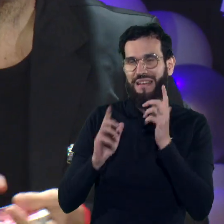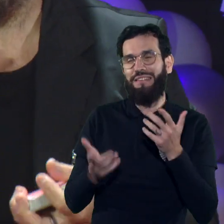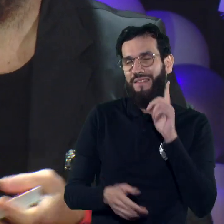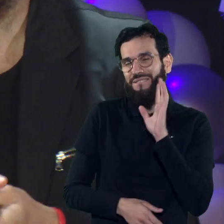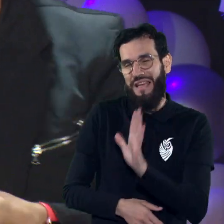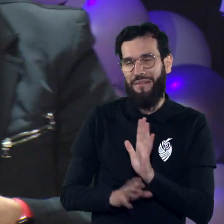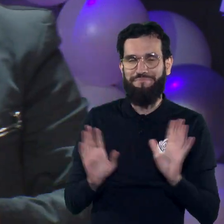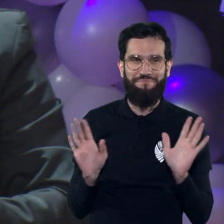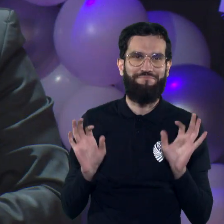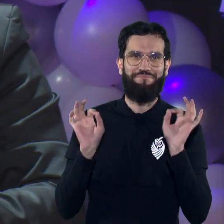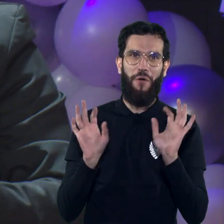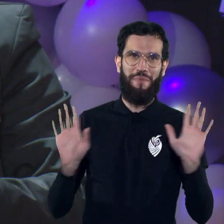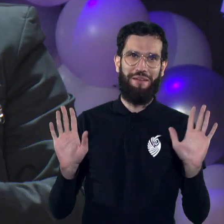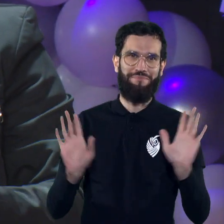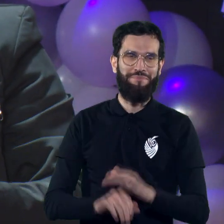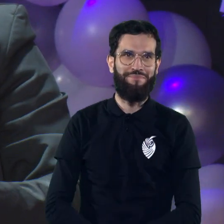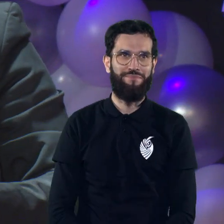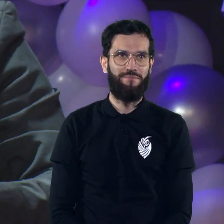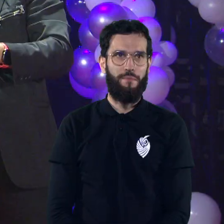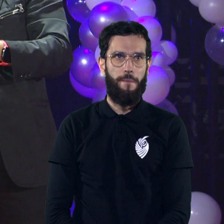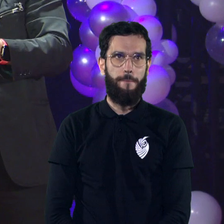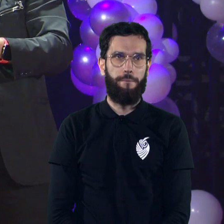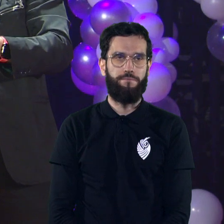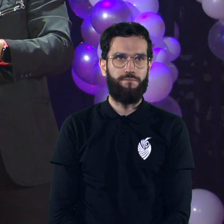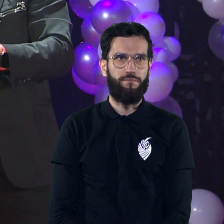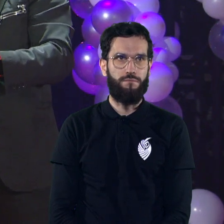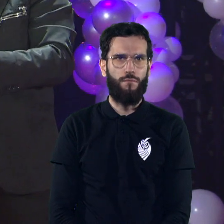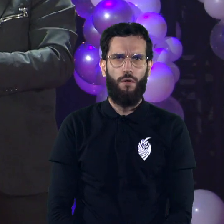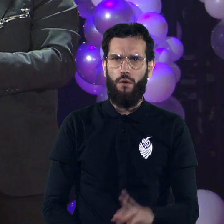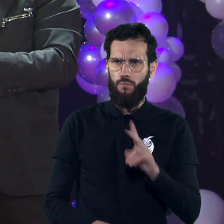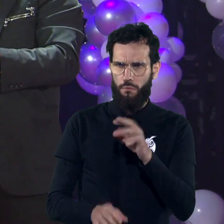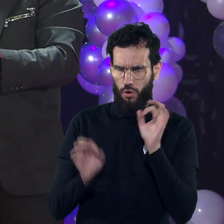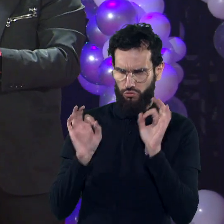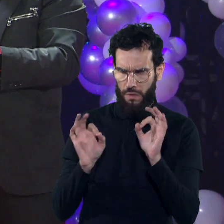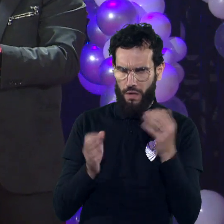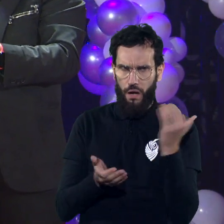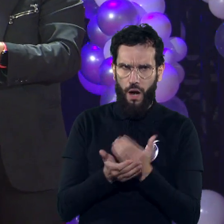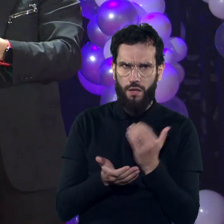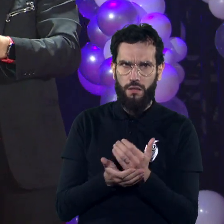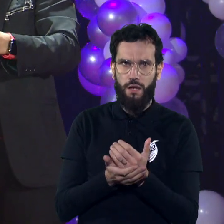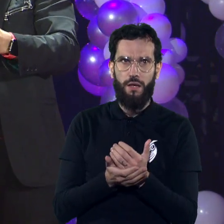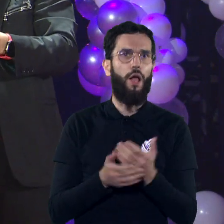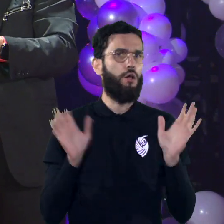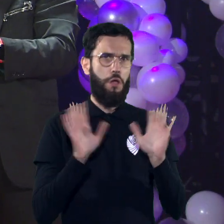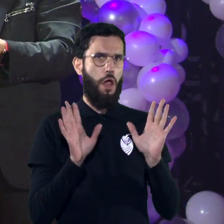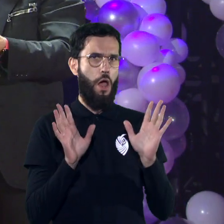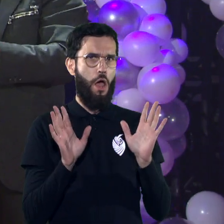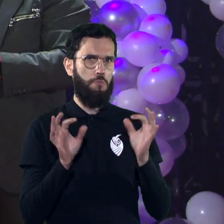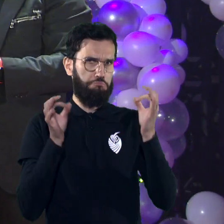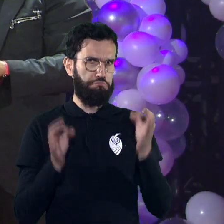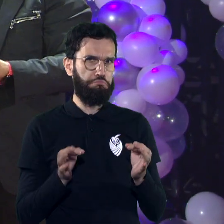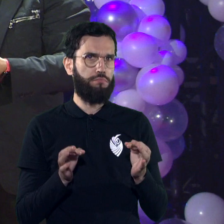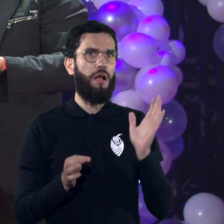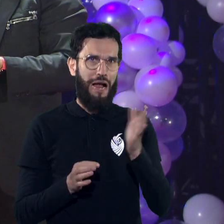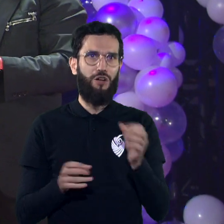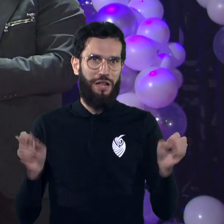tak poznáme kľudne kontroluj. Poznáme sa, dôveruj, ale preveruj. Počkaj, používaš nejaké špeciálne karty? Ja iba obyčajné, ale vieš, jasné, presne,